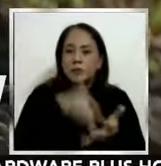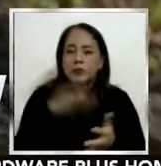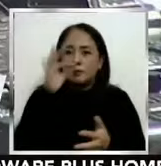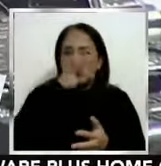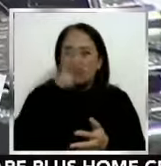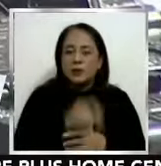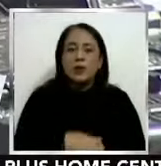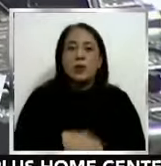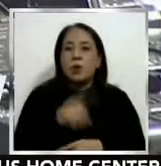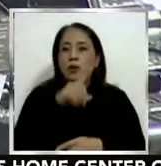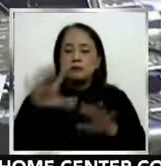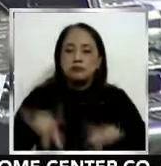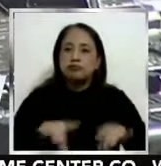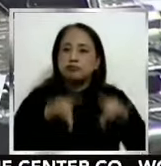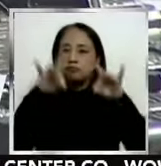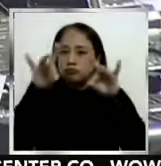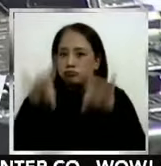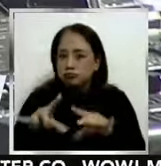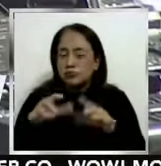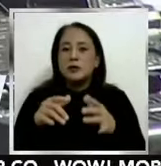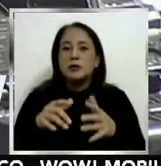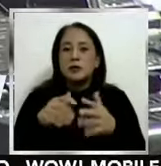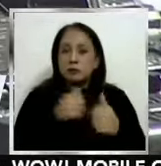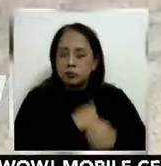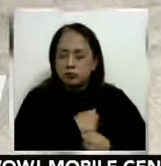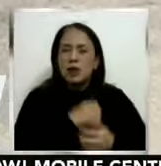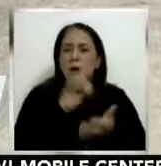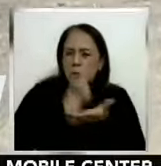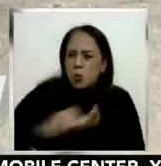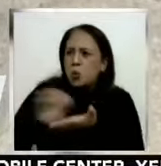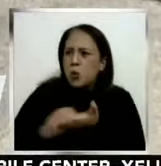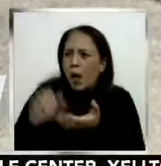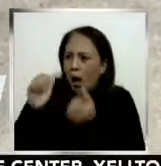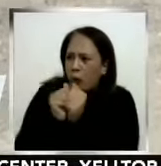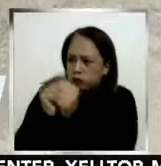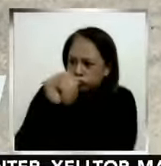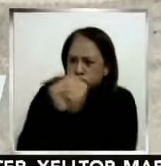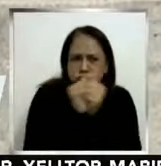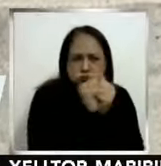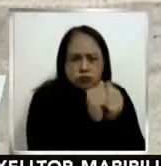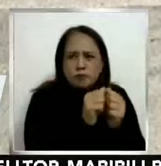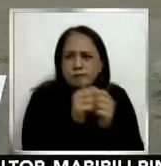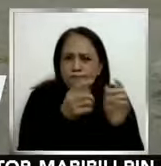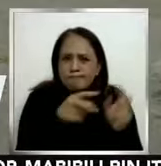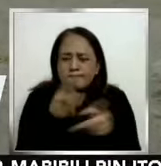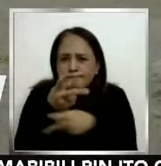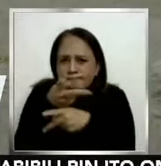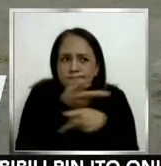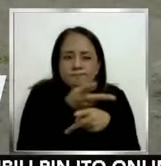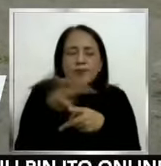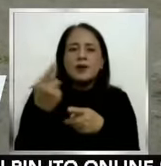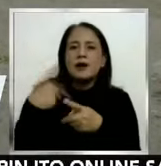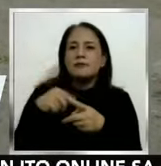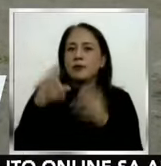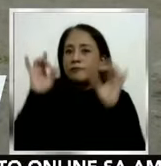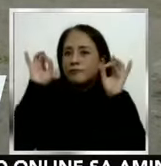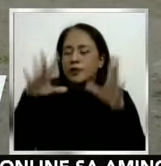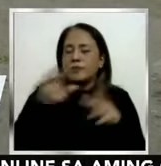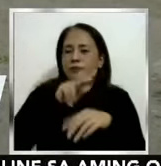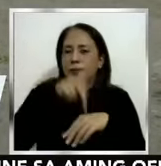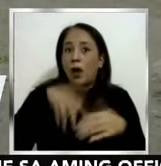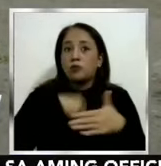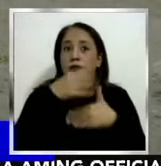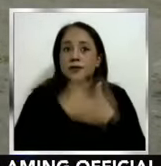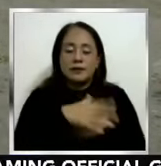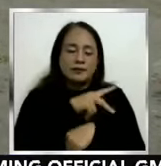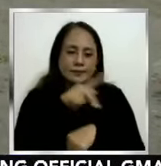Australiano. Magsasanay sila kung paano magkasamang magsasagawa ng operasyon sakaling may bantang Pilipinas mula sa labas ng bansa. It is